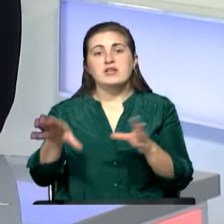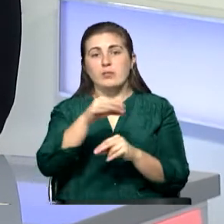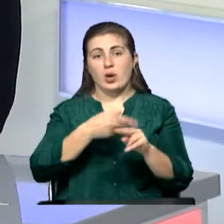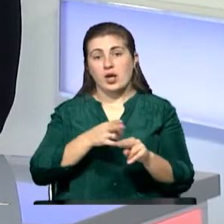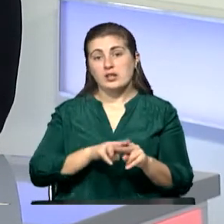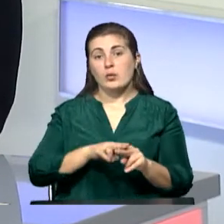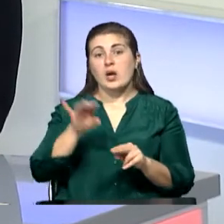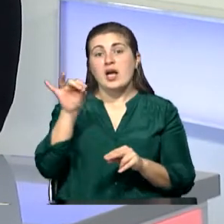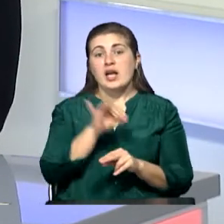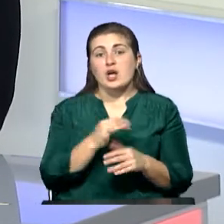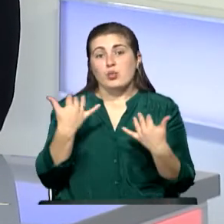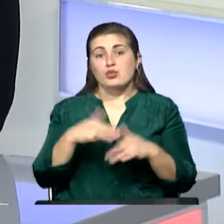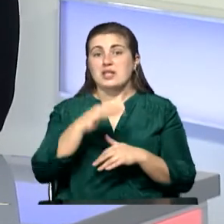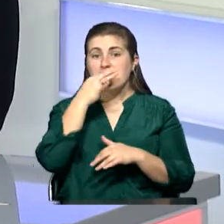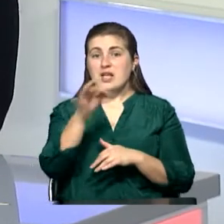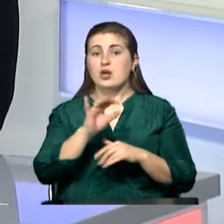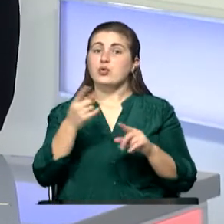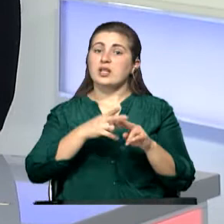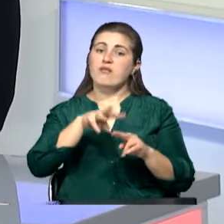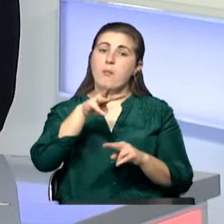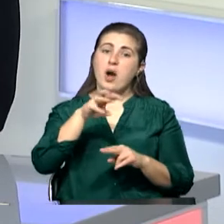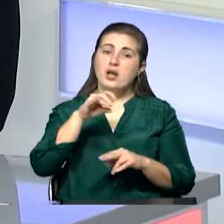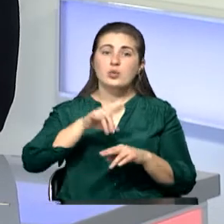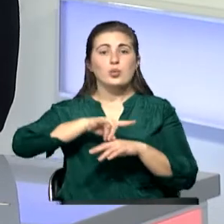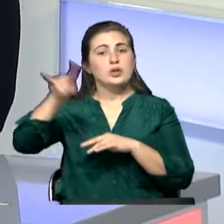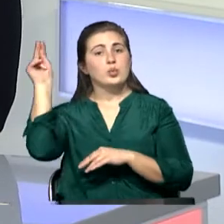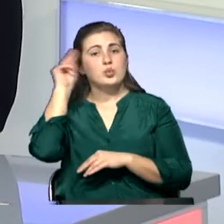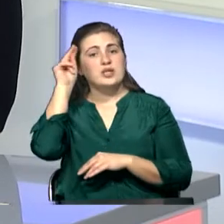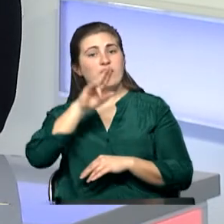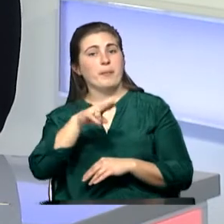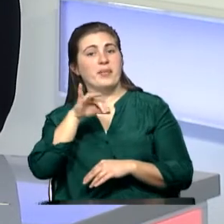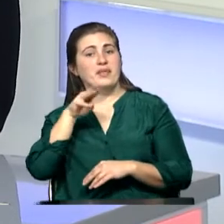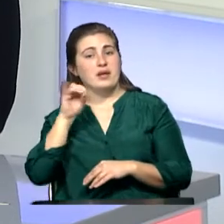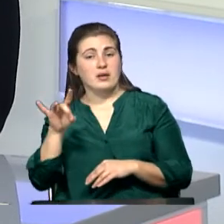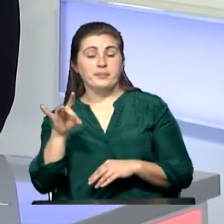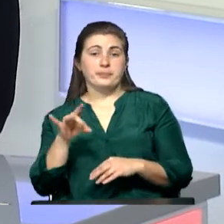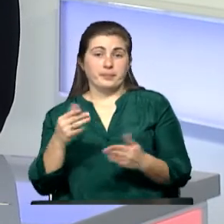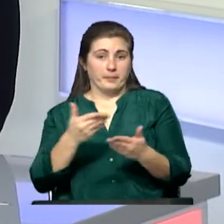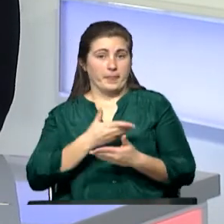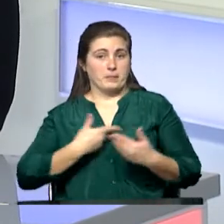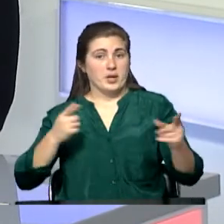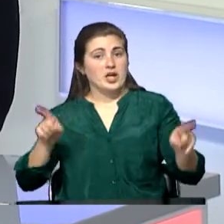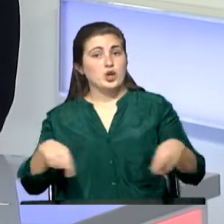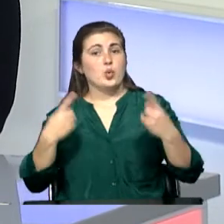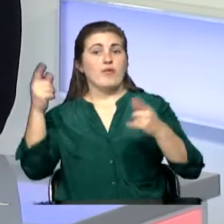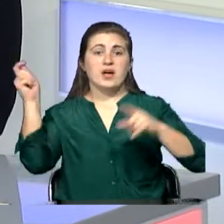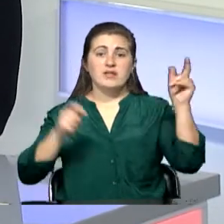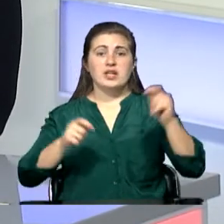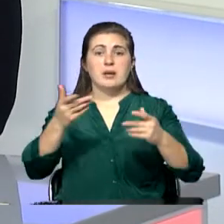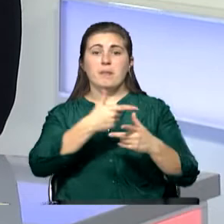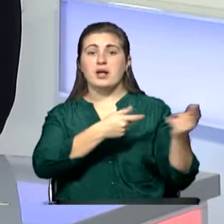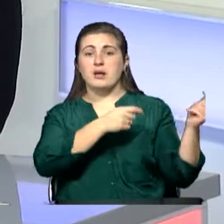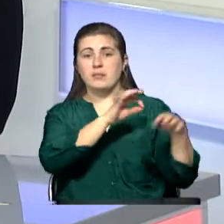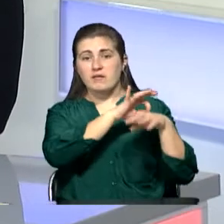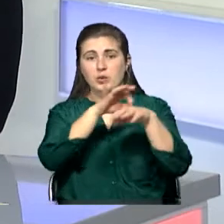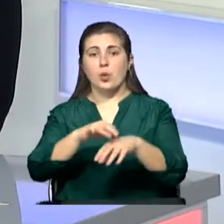они уже сказали, что они там в марте улетают учиться в Питер. Мы организовываем конференции, мы привезем специалистов